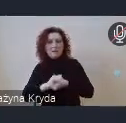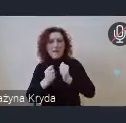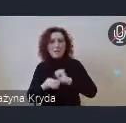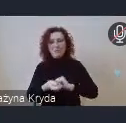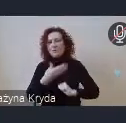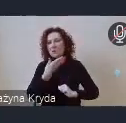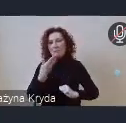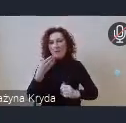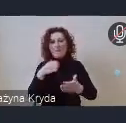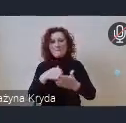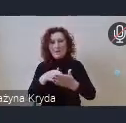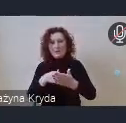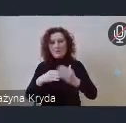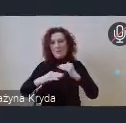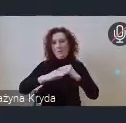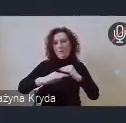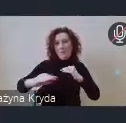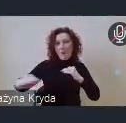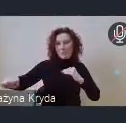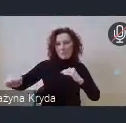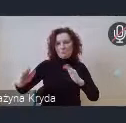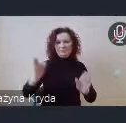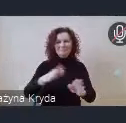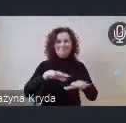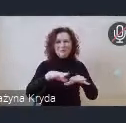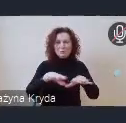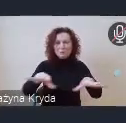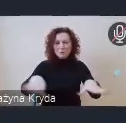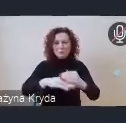progi z przegrody szklane